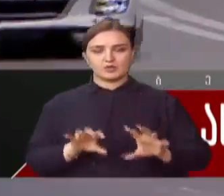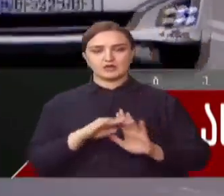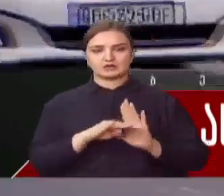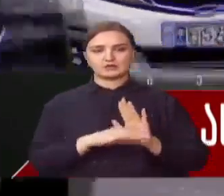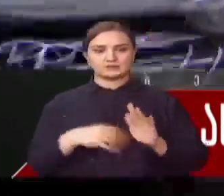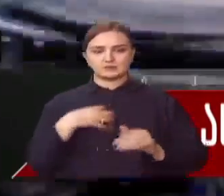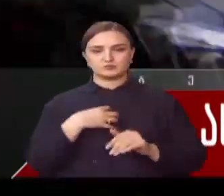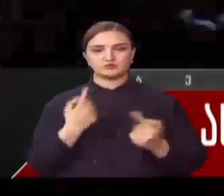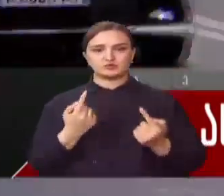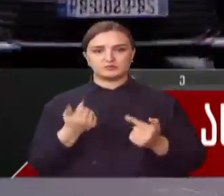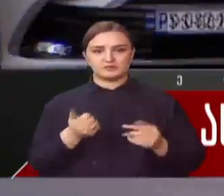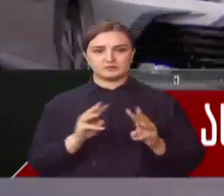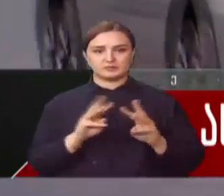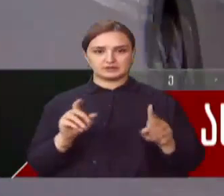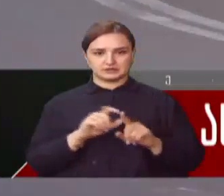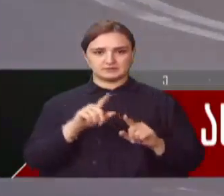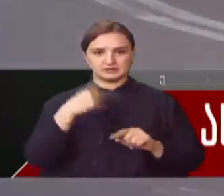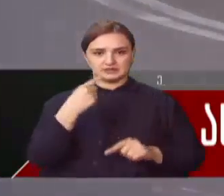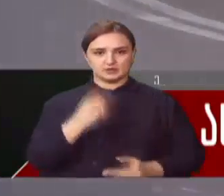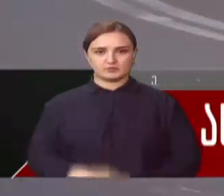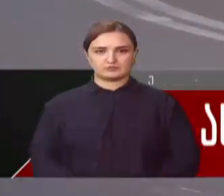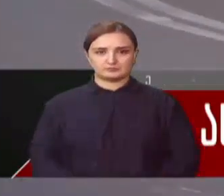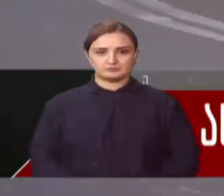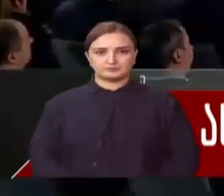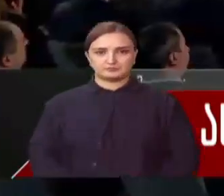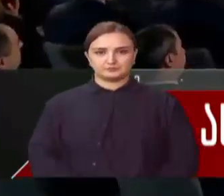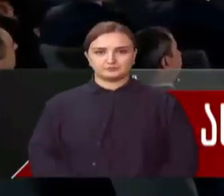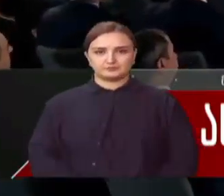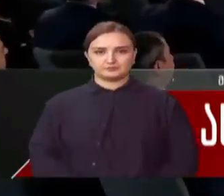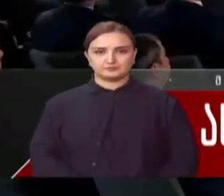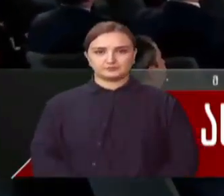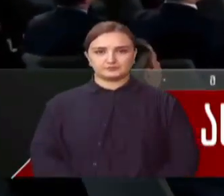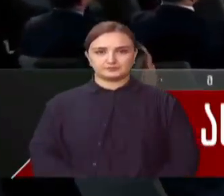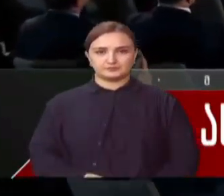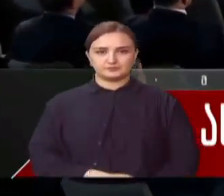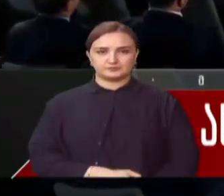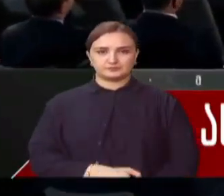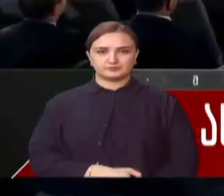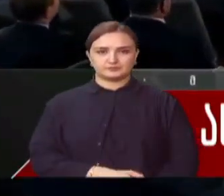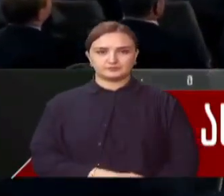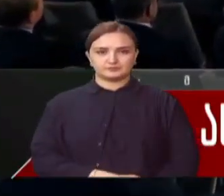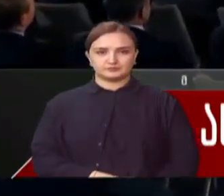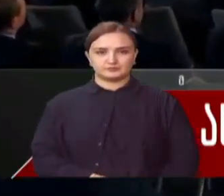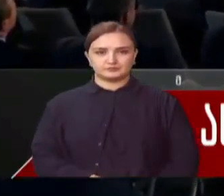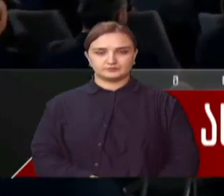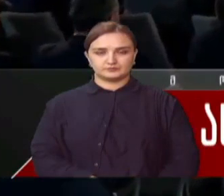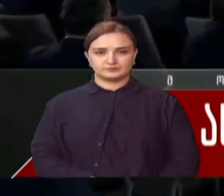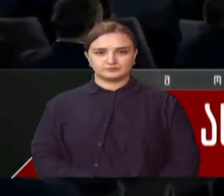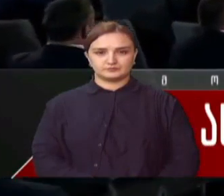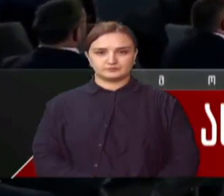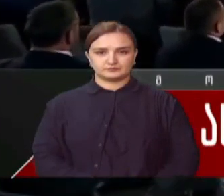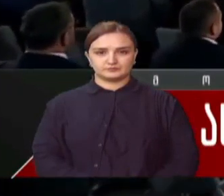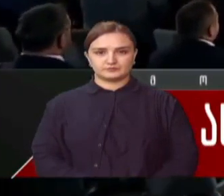მნიშვნელობაზე დღეს პრემიერ-მინისტრმაც ისაუბრა. Ჩვენ მნიშვნელოვანი გაწყვილება მივიღეთ ასევე ჰაერის დაბინძურების შესამცირებლად